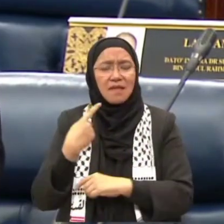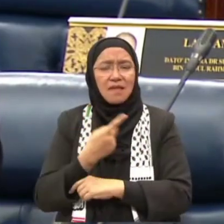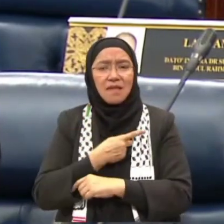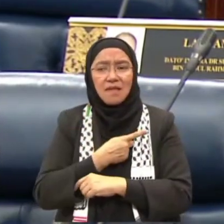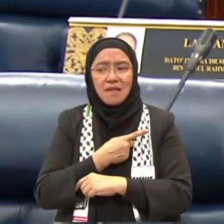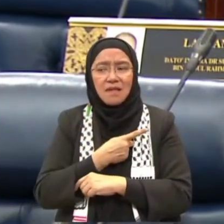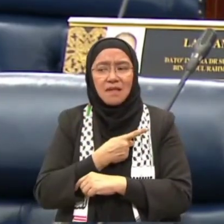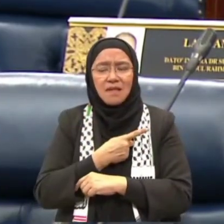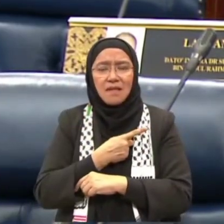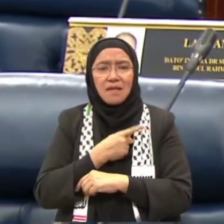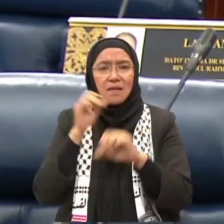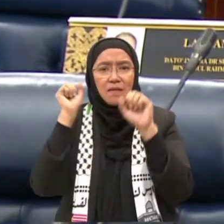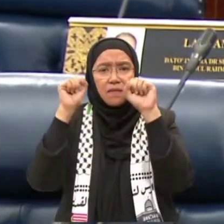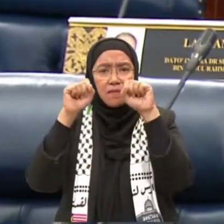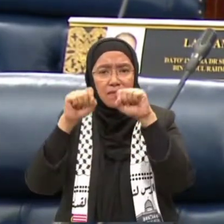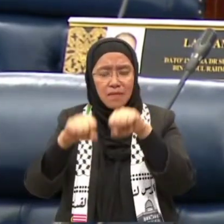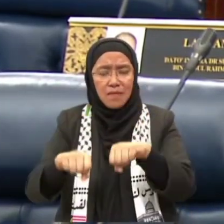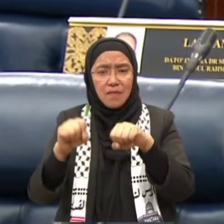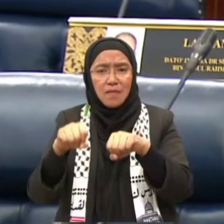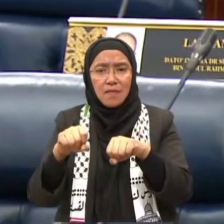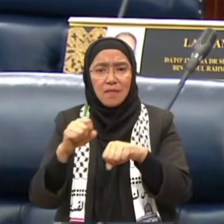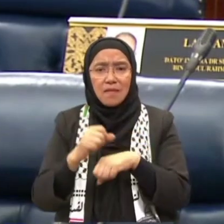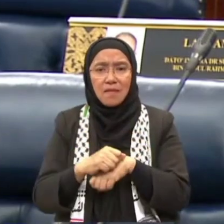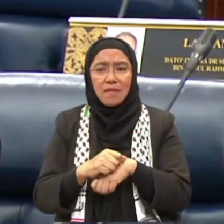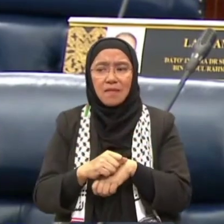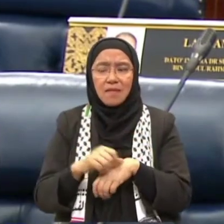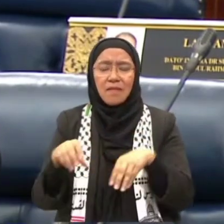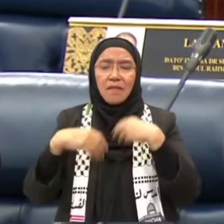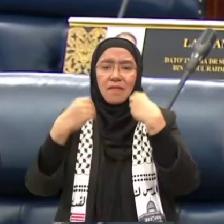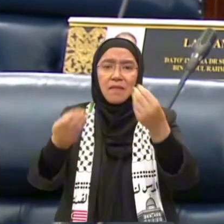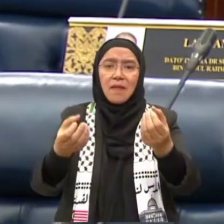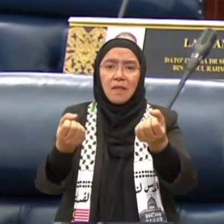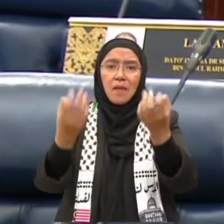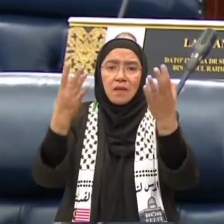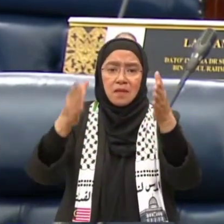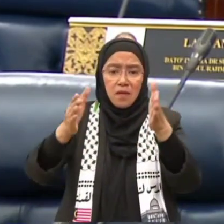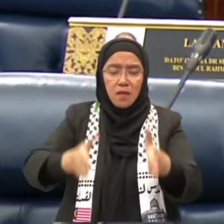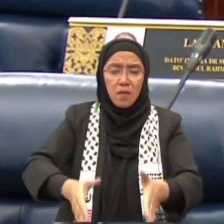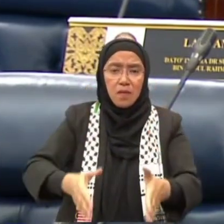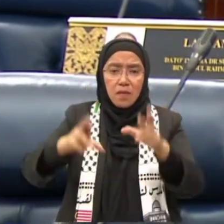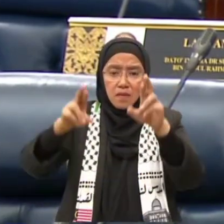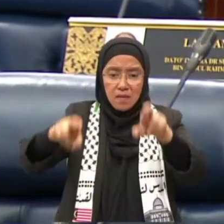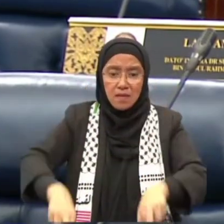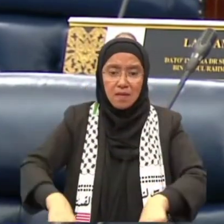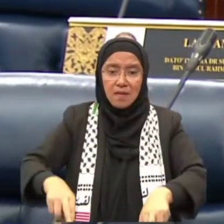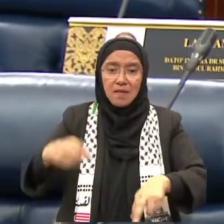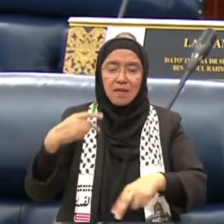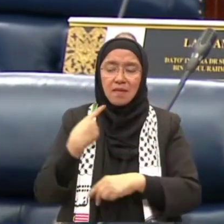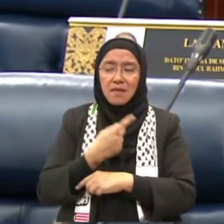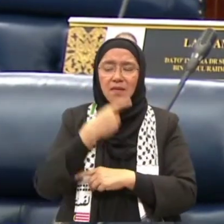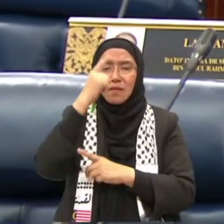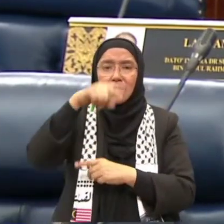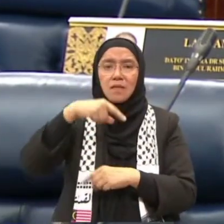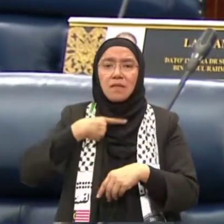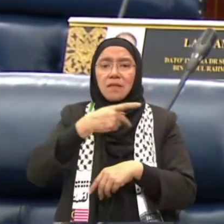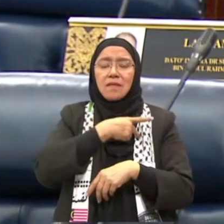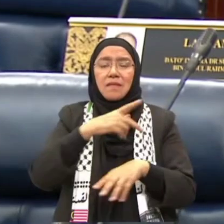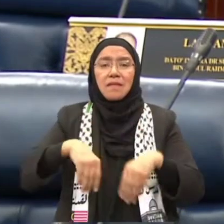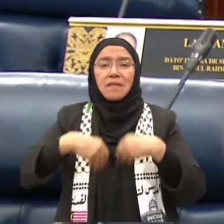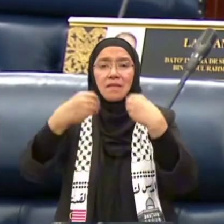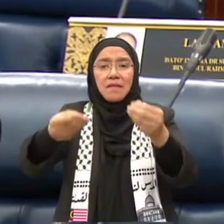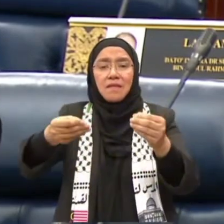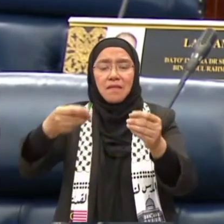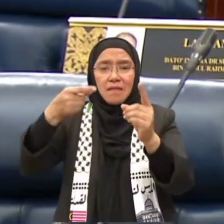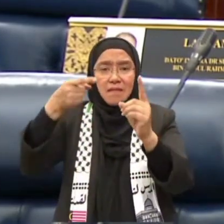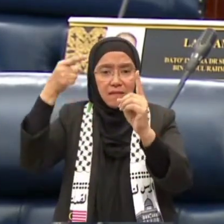penduduk tempatan untuk kita sasarkan subsidi ini supaya tidak diguna sama